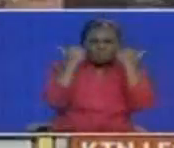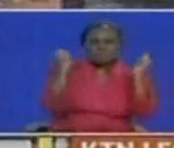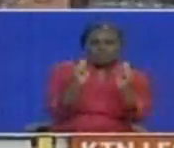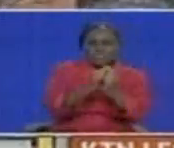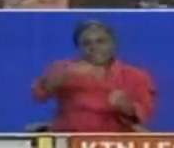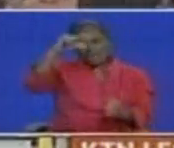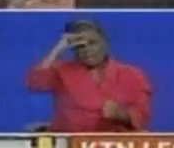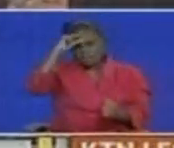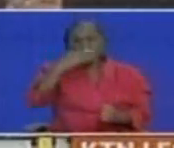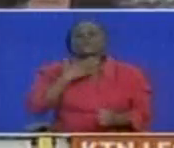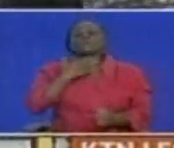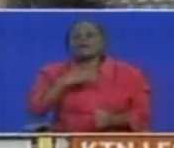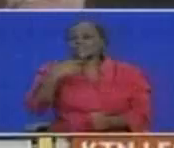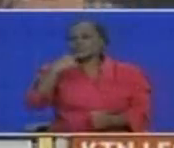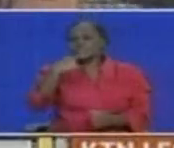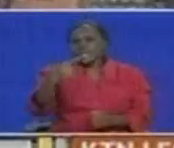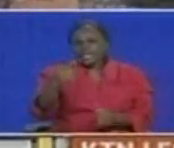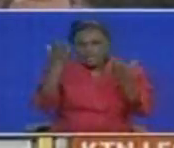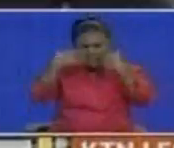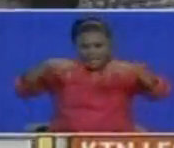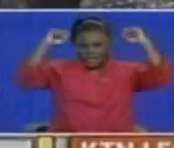Jubilee. Ningependa kumwambia rais hivi,